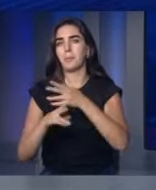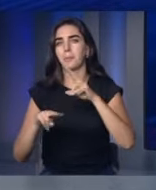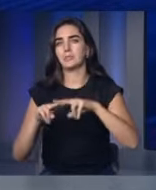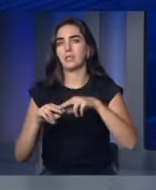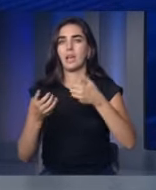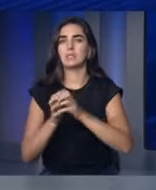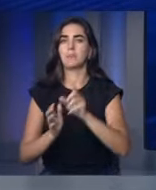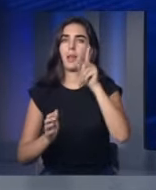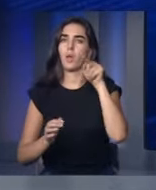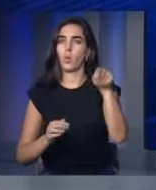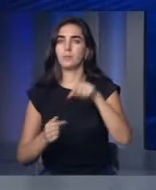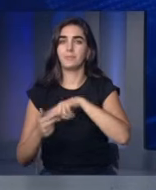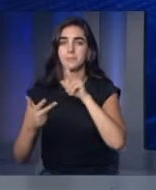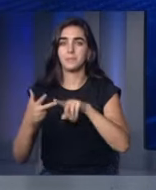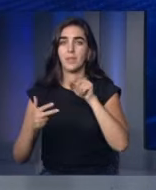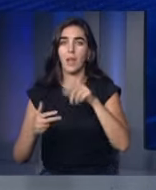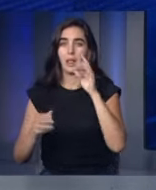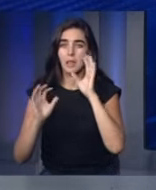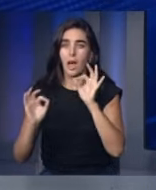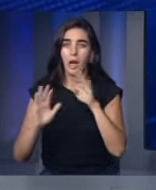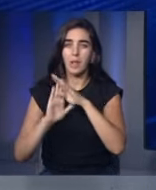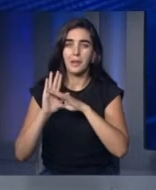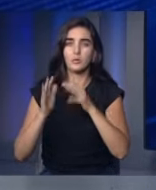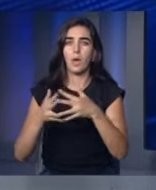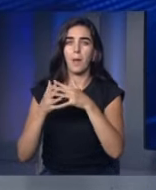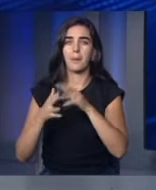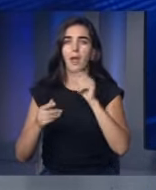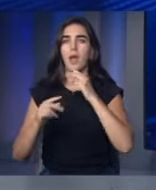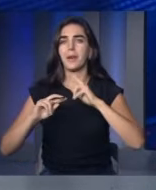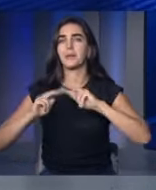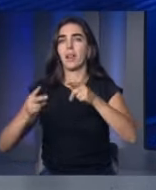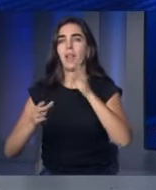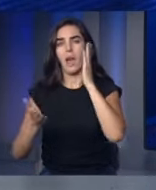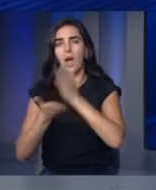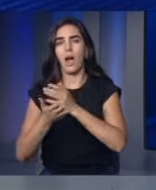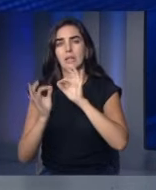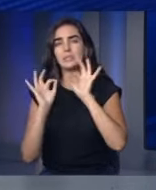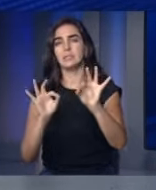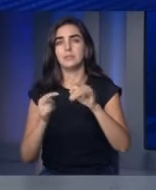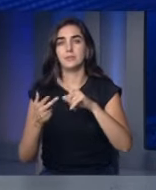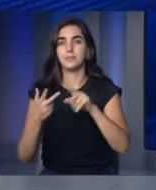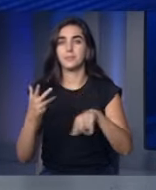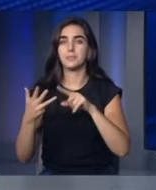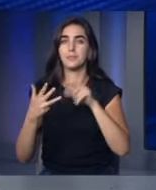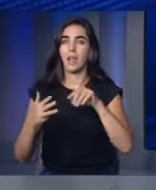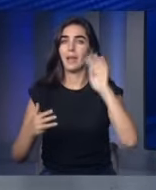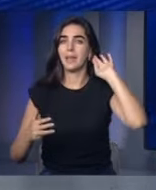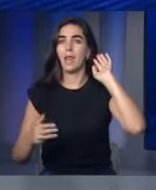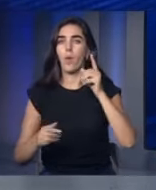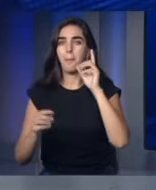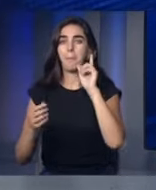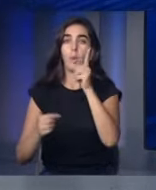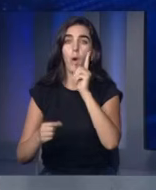على الاتهامات الواهية وعلى توجيه ضربة قيل إنها مؤكدة، فيما واشنطن تتحرك لحصر الرد